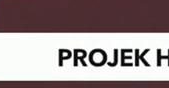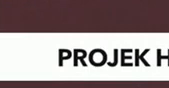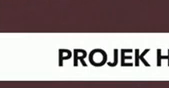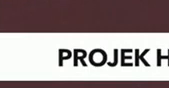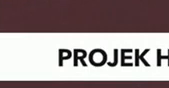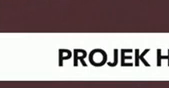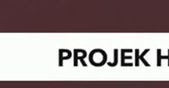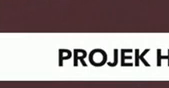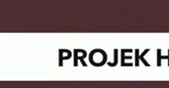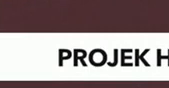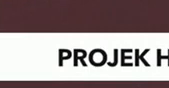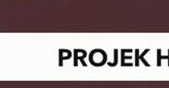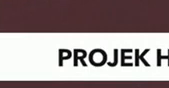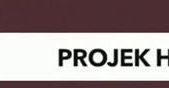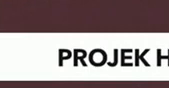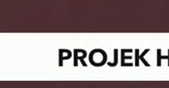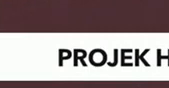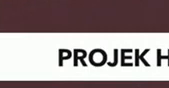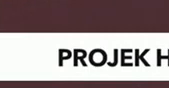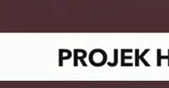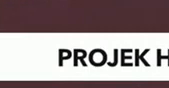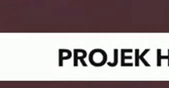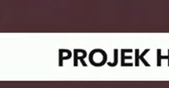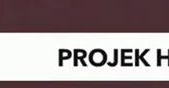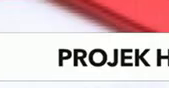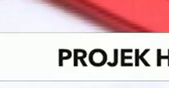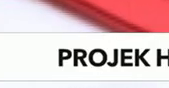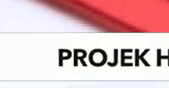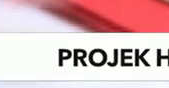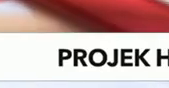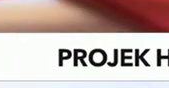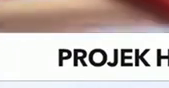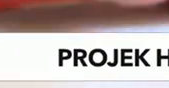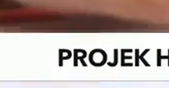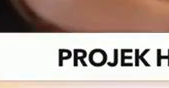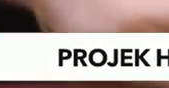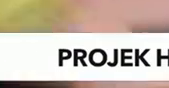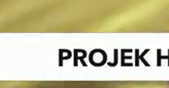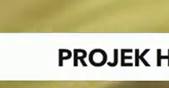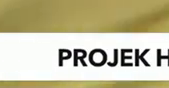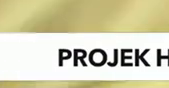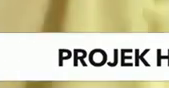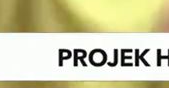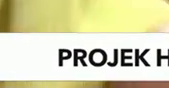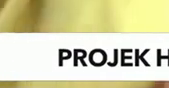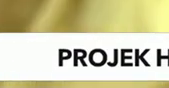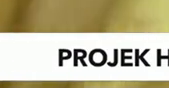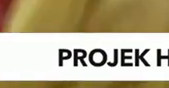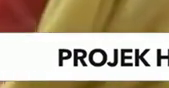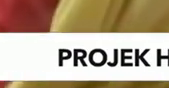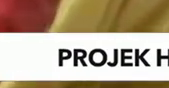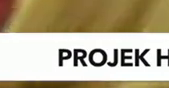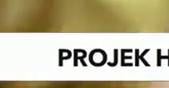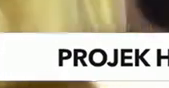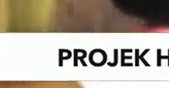Perdana Menteri hal-ihwal Ekonomi status si Mustafa Muhammad Hai sejak tahun 2013 Summer rundingan